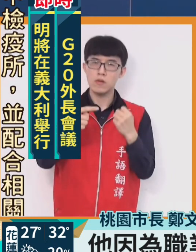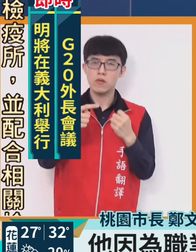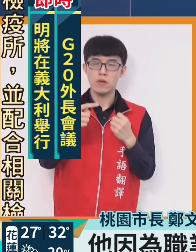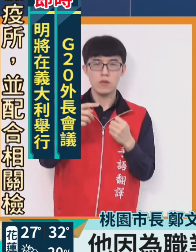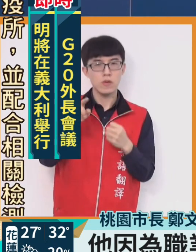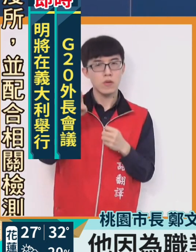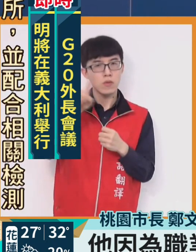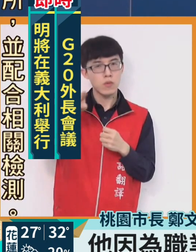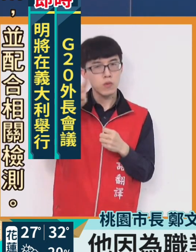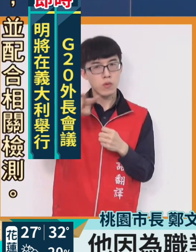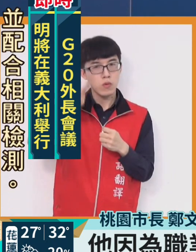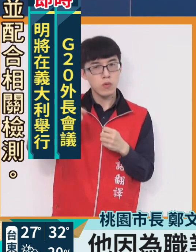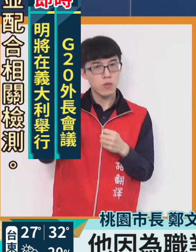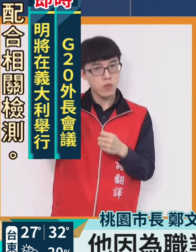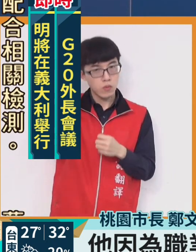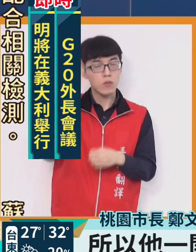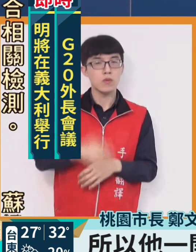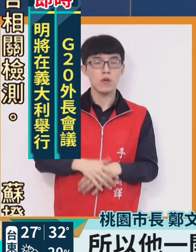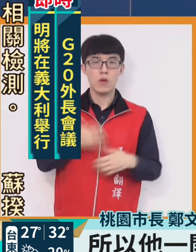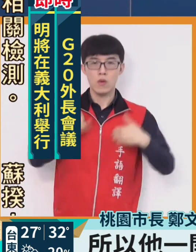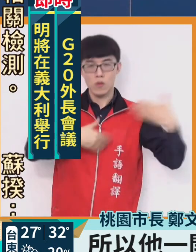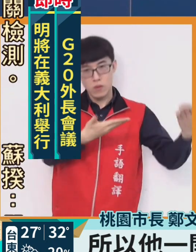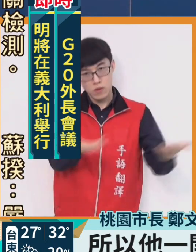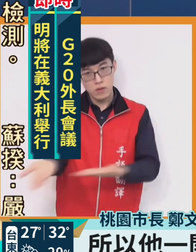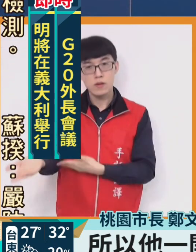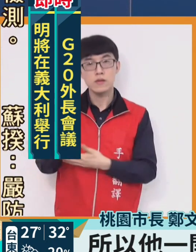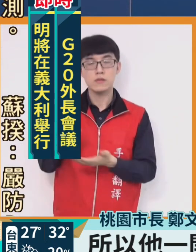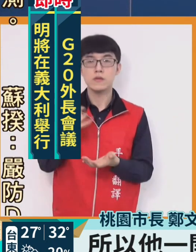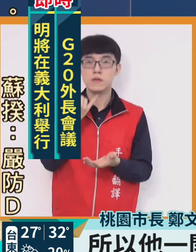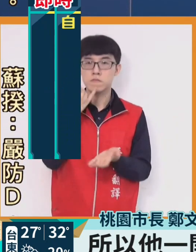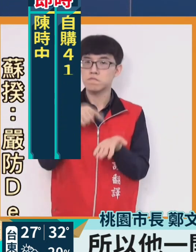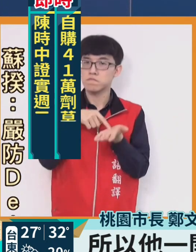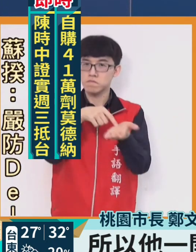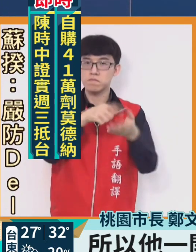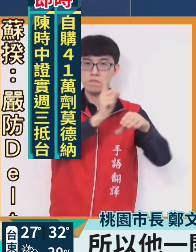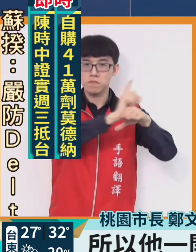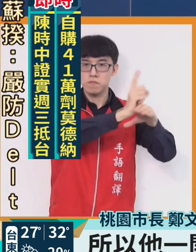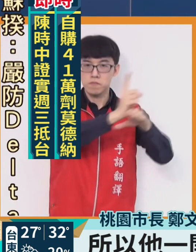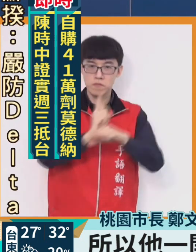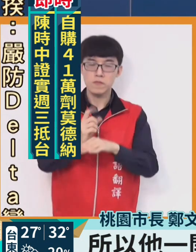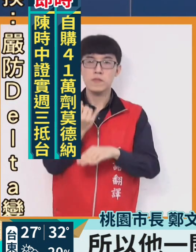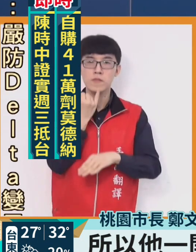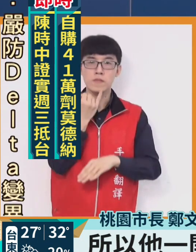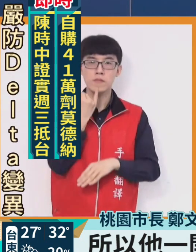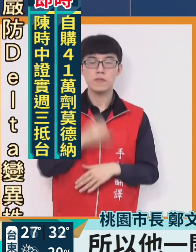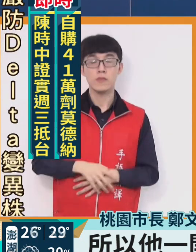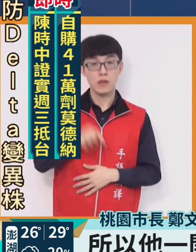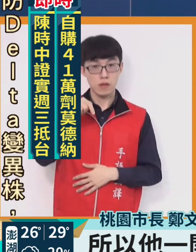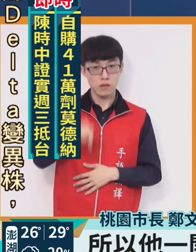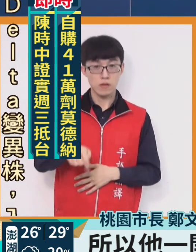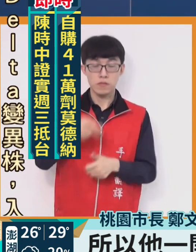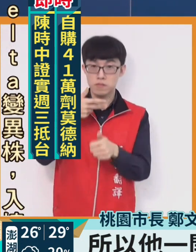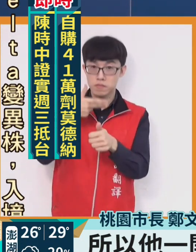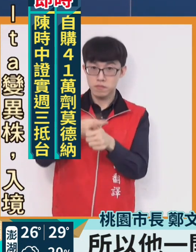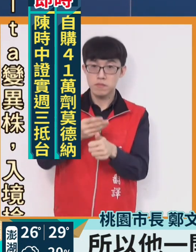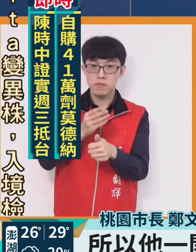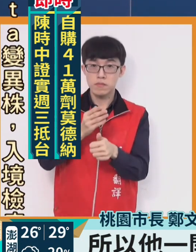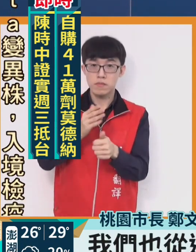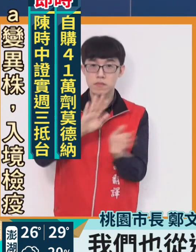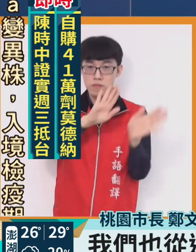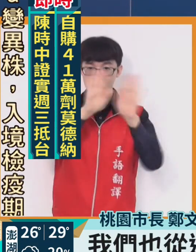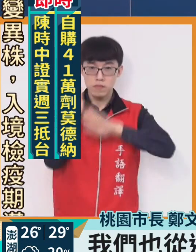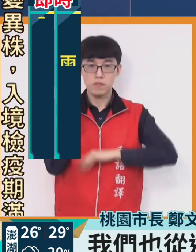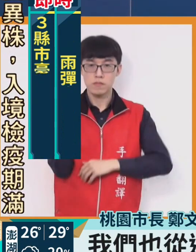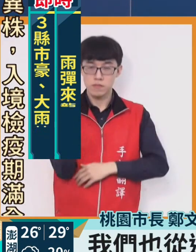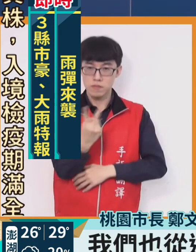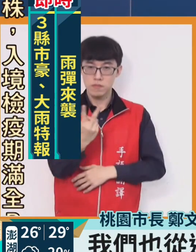比较复杂，所以他一开始就承认说他都住在各个汽车旅馆。那我们也从这里去追踪他的